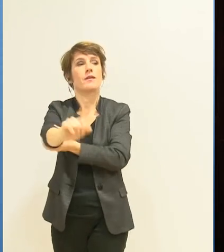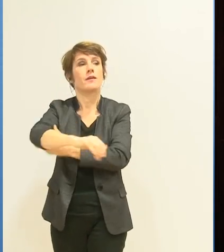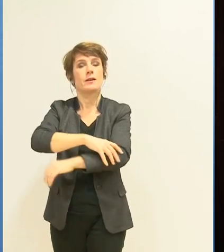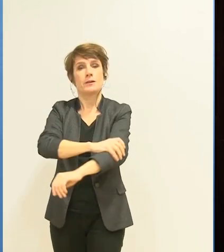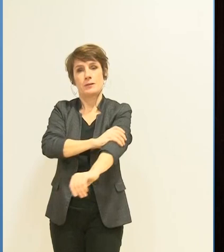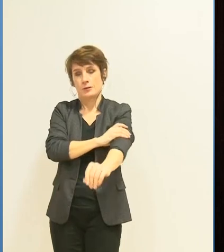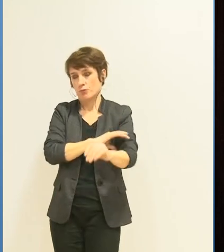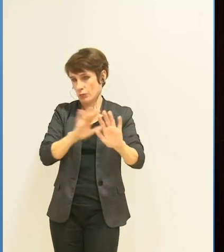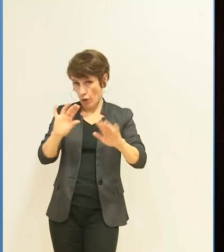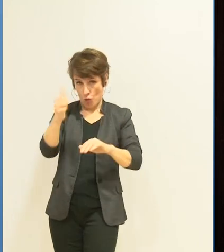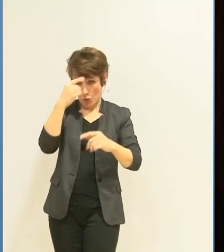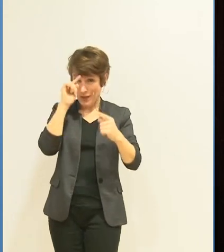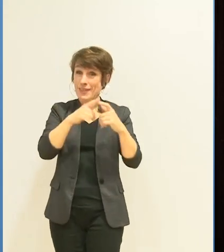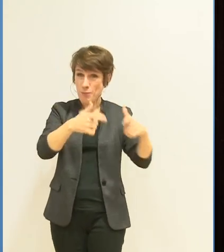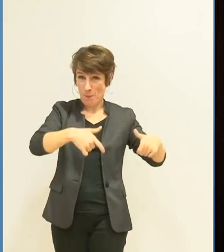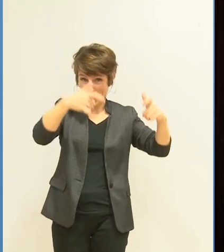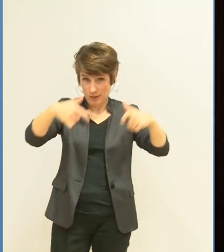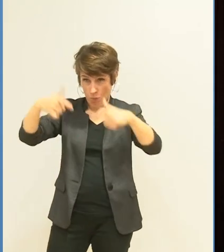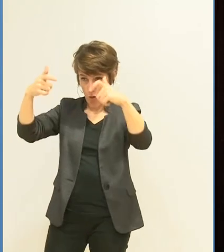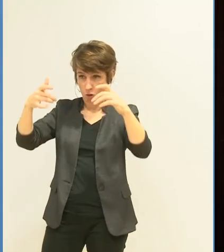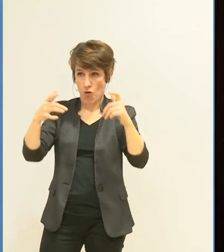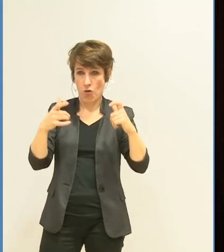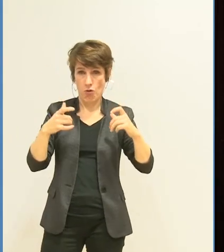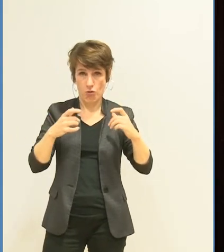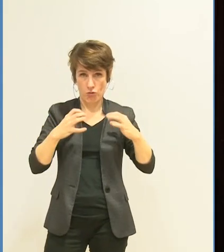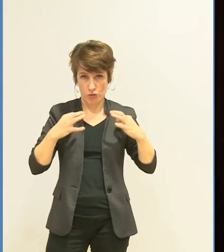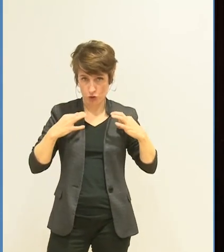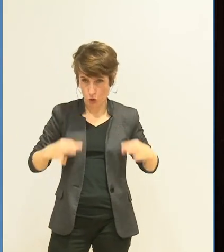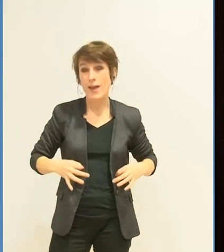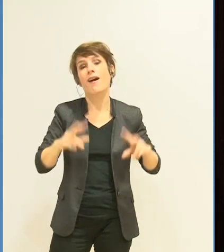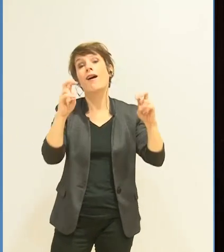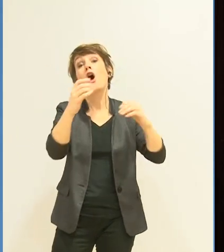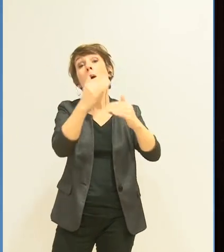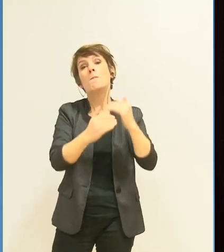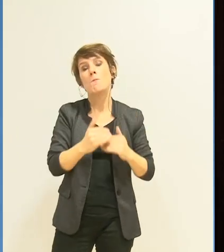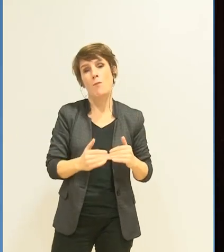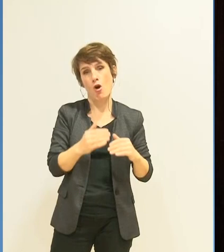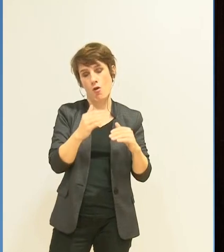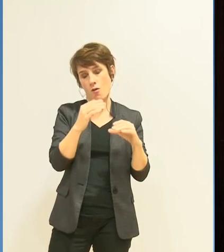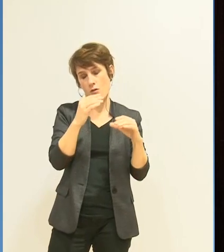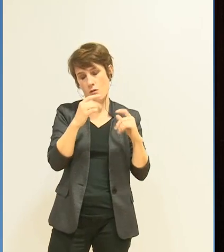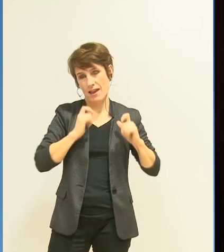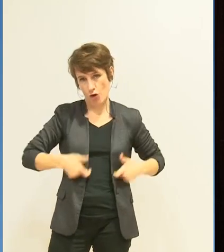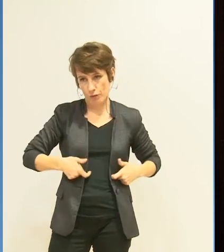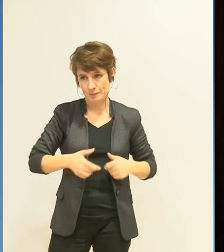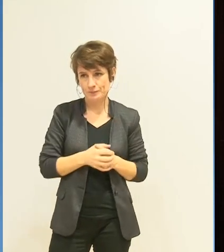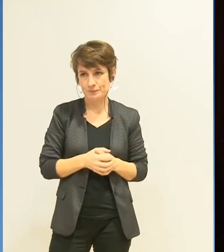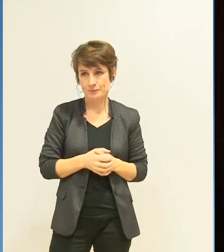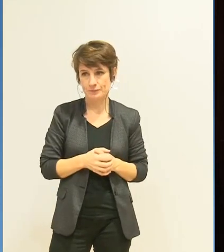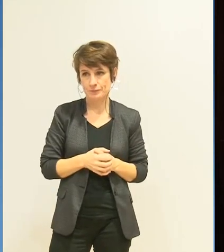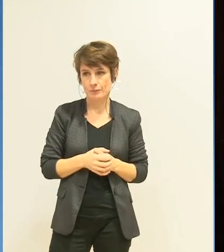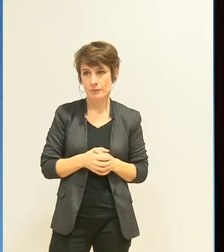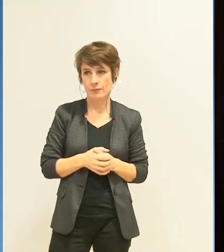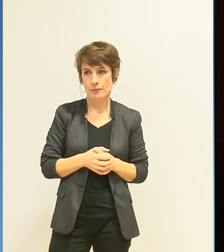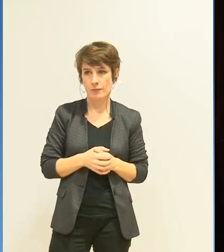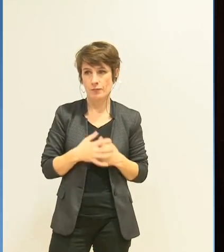scolaires le peut le plan école effectivement vous avez envisagé